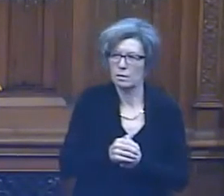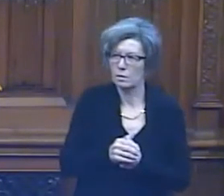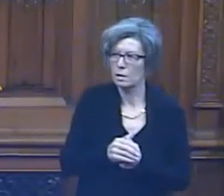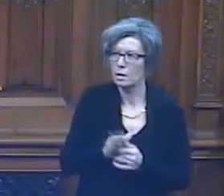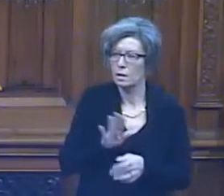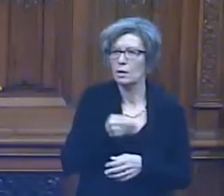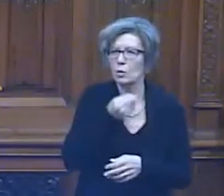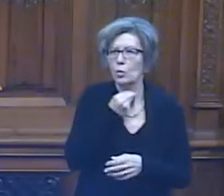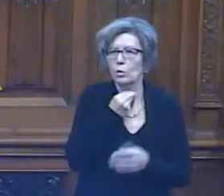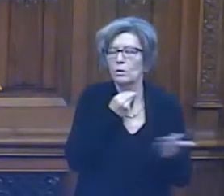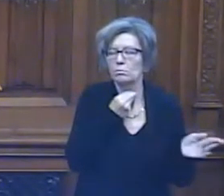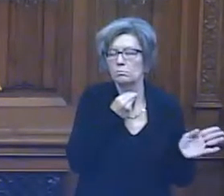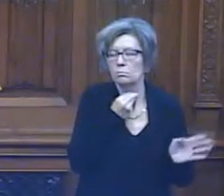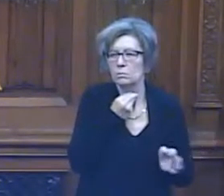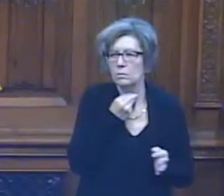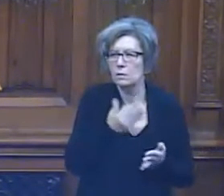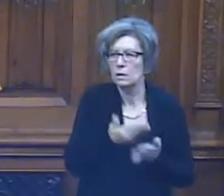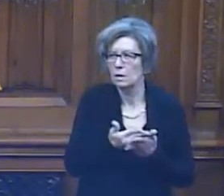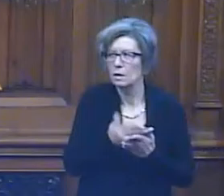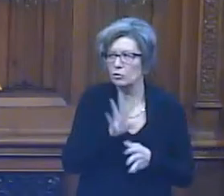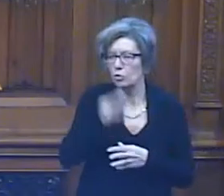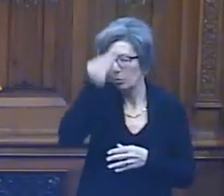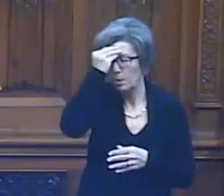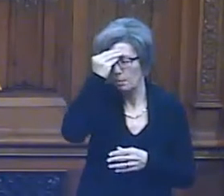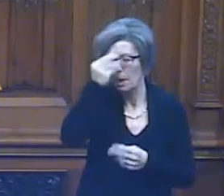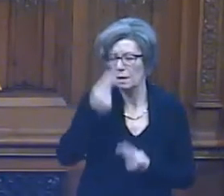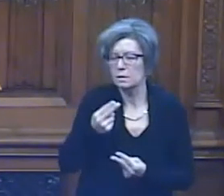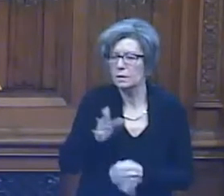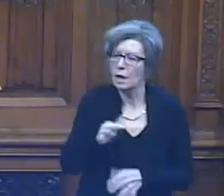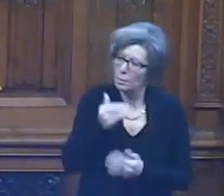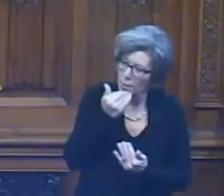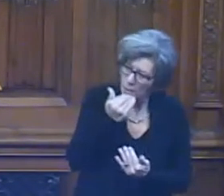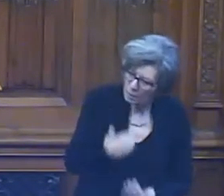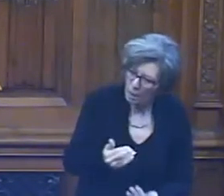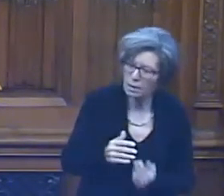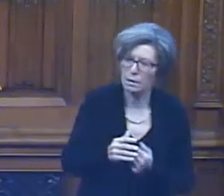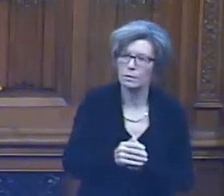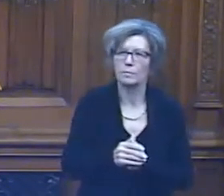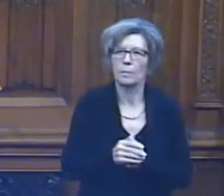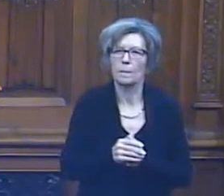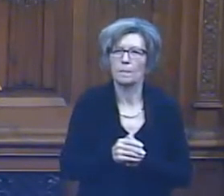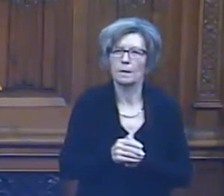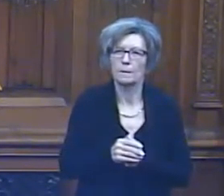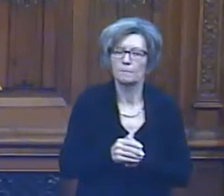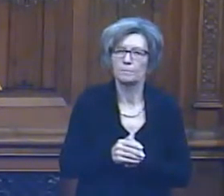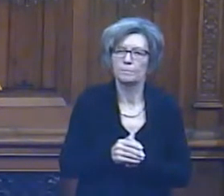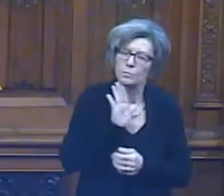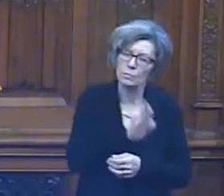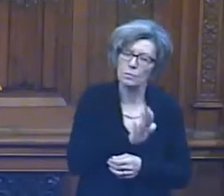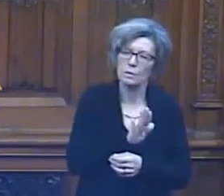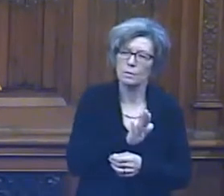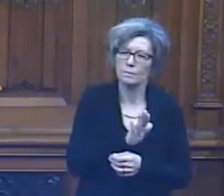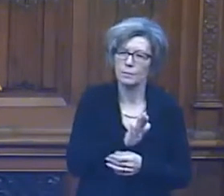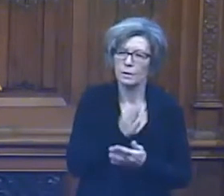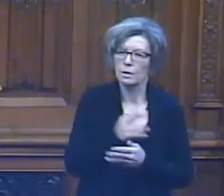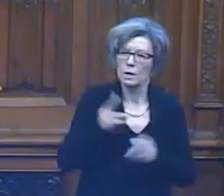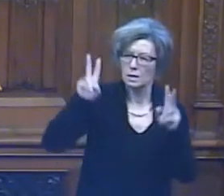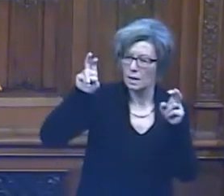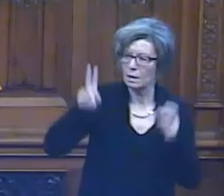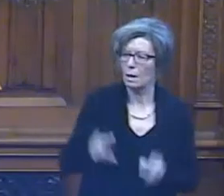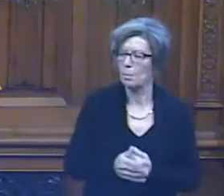die Tonalität ist durchaus bemerkenswert. Aber ich danke Ihnen für dieses